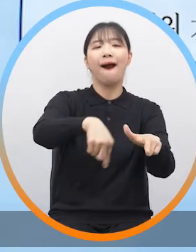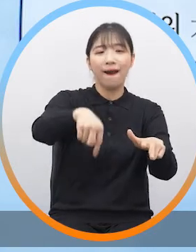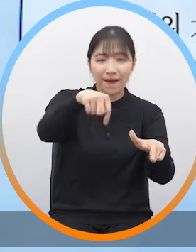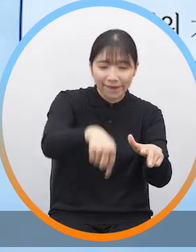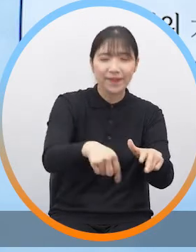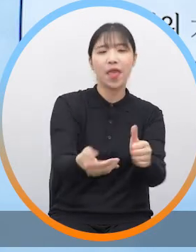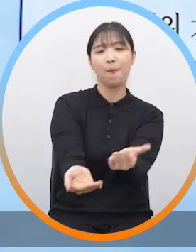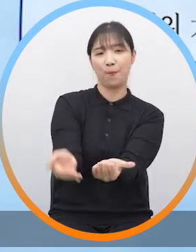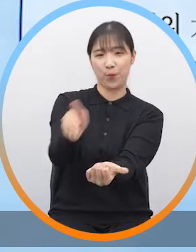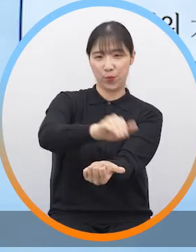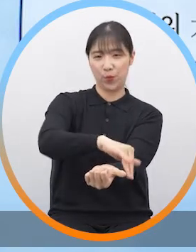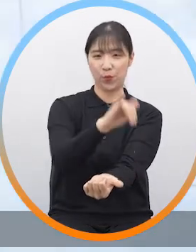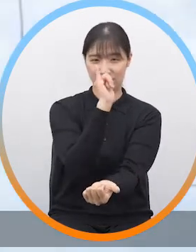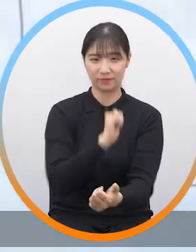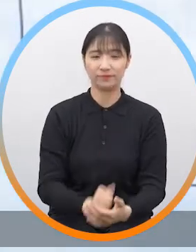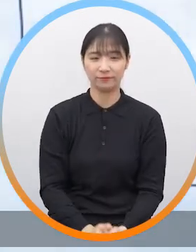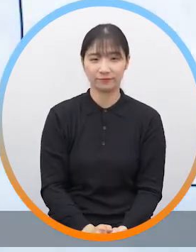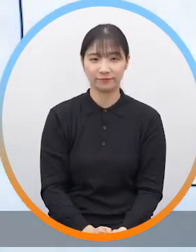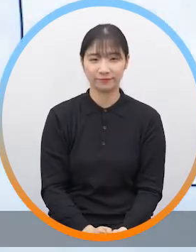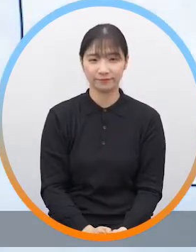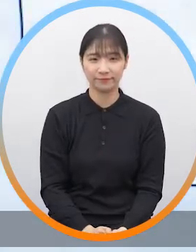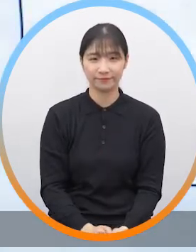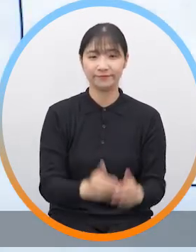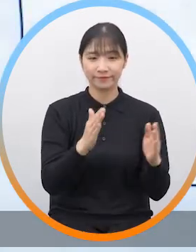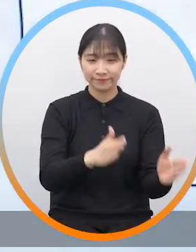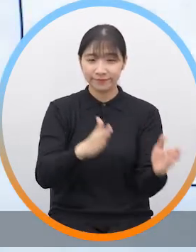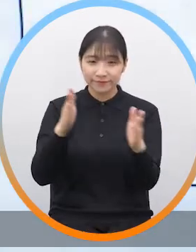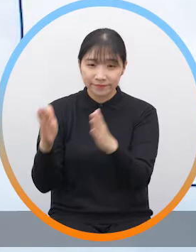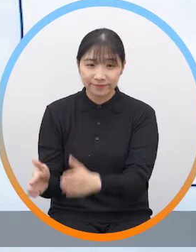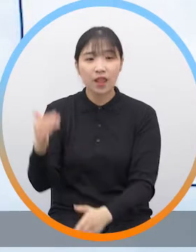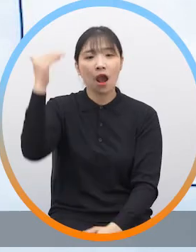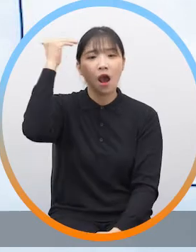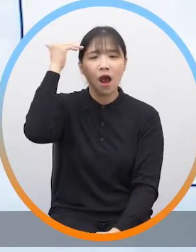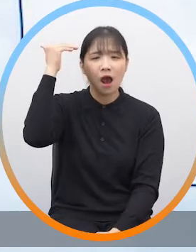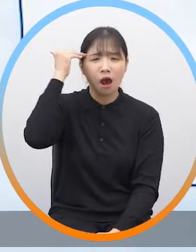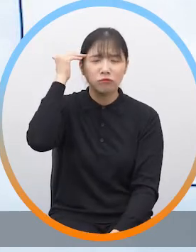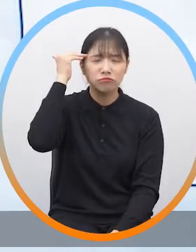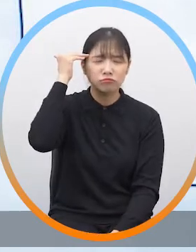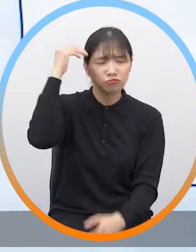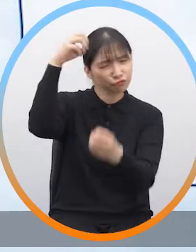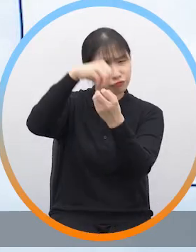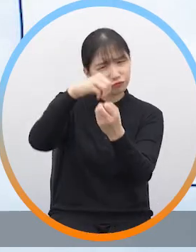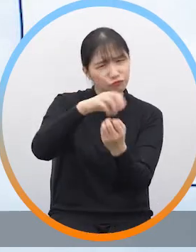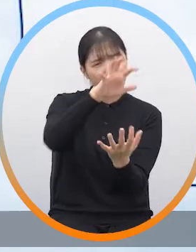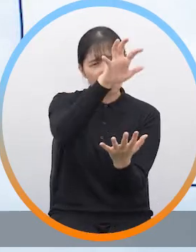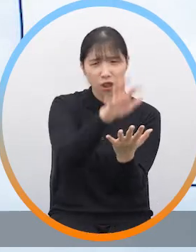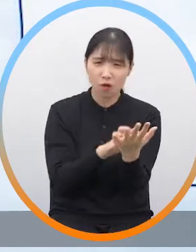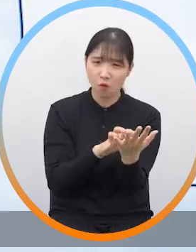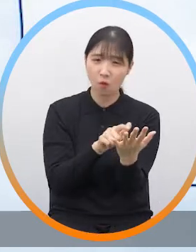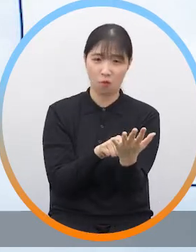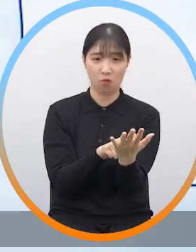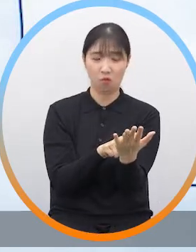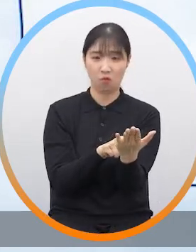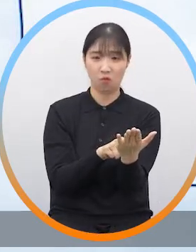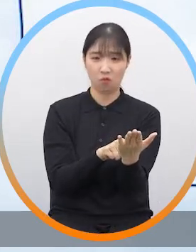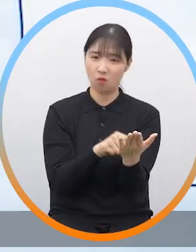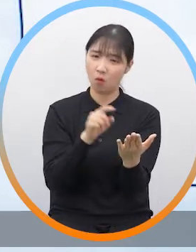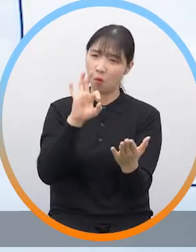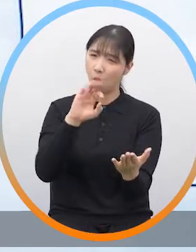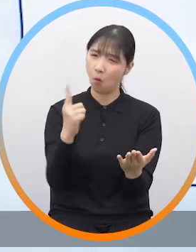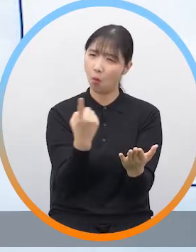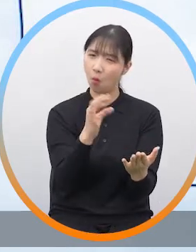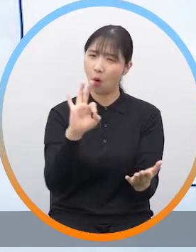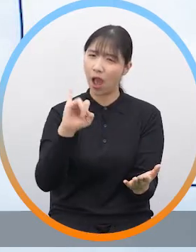왕인의 묘가 있습니다. 그럼 우리나라의 기록에는 왕인